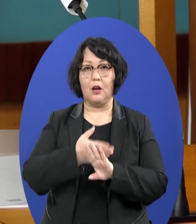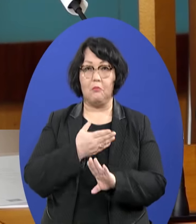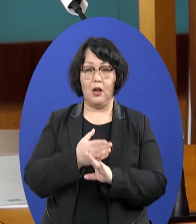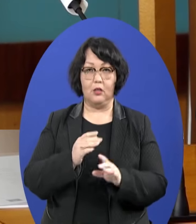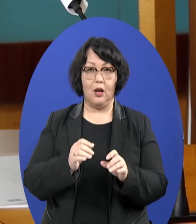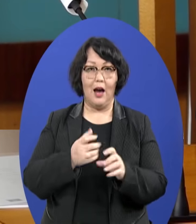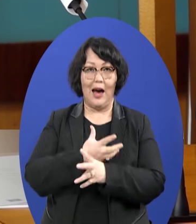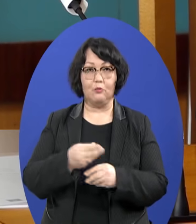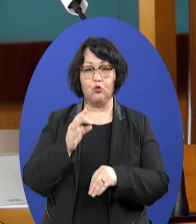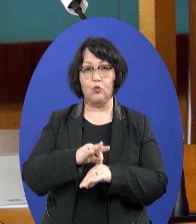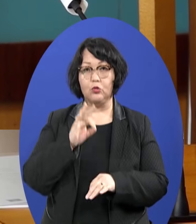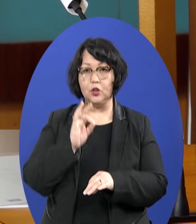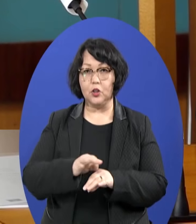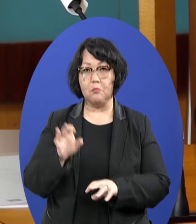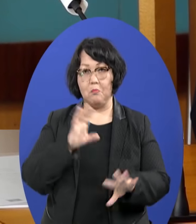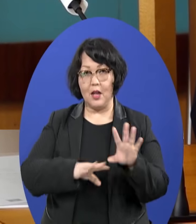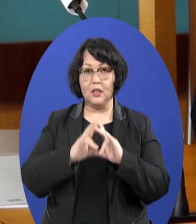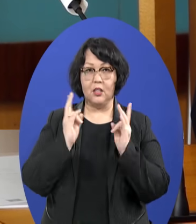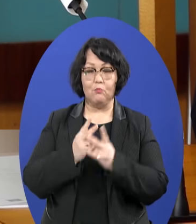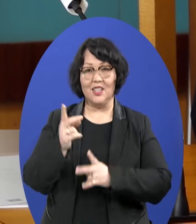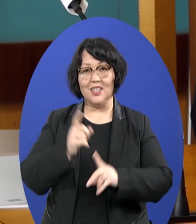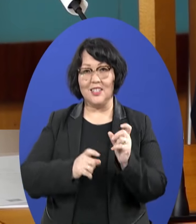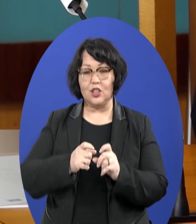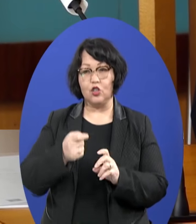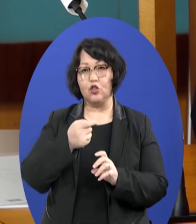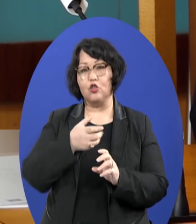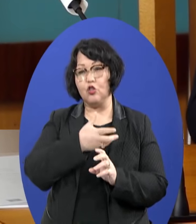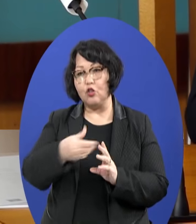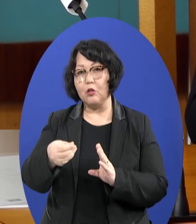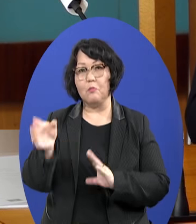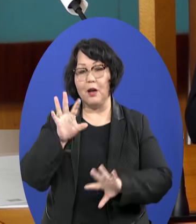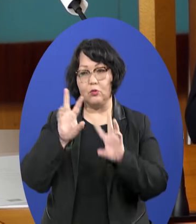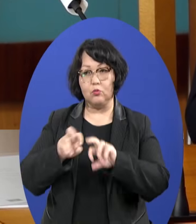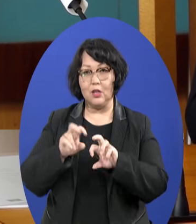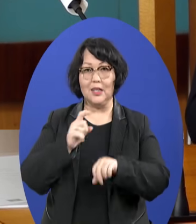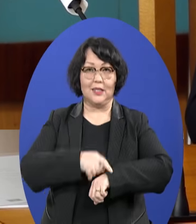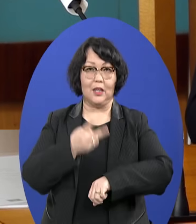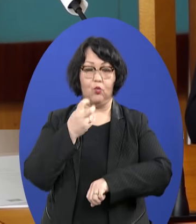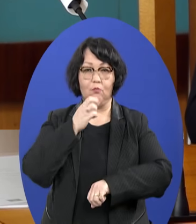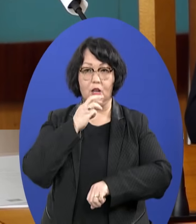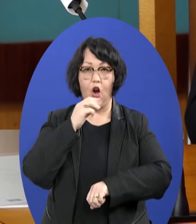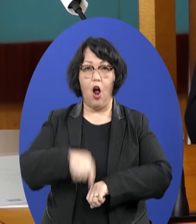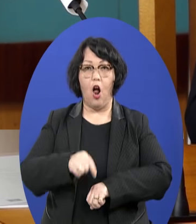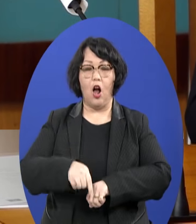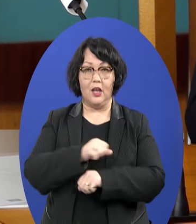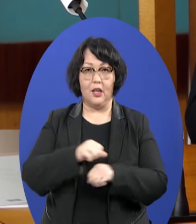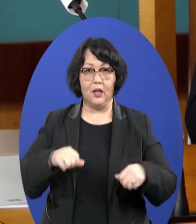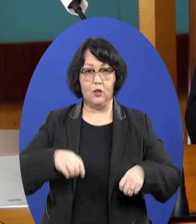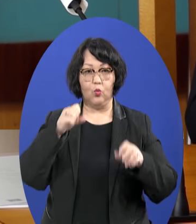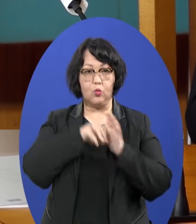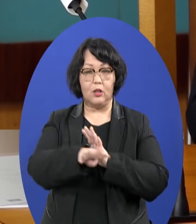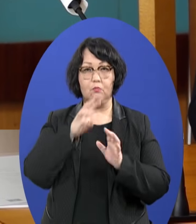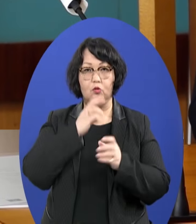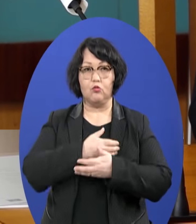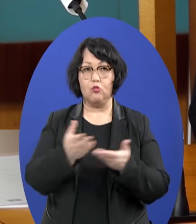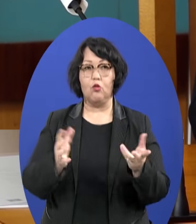өвчнээ нөхцөл байдал, нийгмийн эдийн засгийн нөлөөлөх байдлын судалгаа, цаг үеийн мэдээллийг иргэд олон нийтэд хүртээмжтэй өргөх,